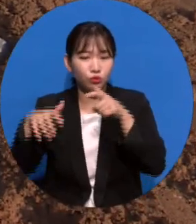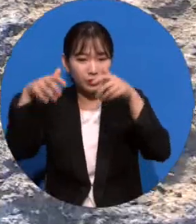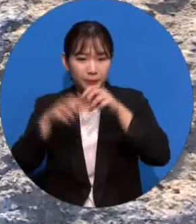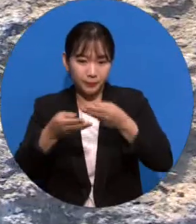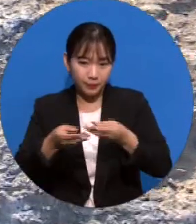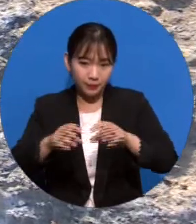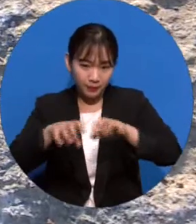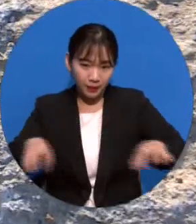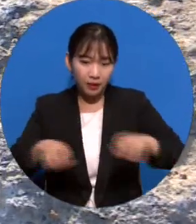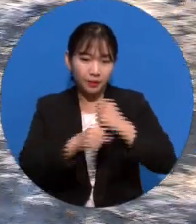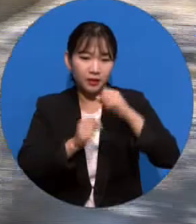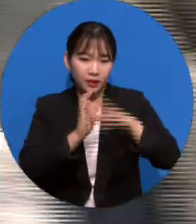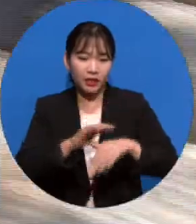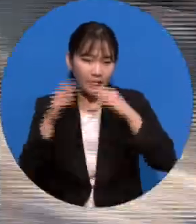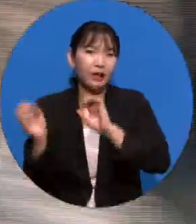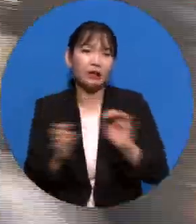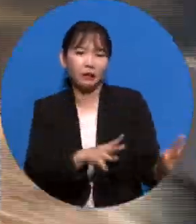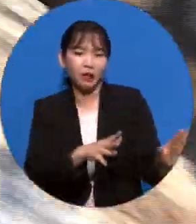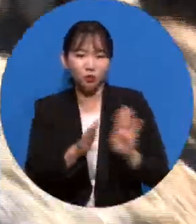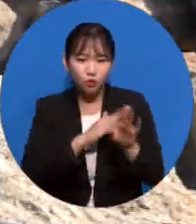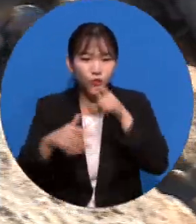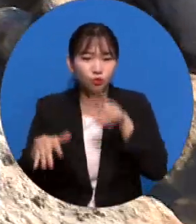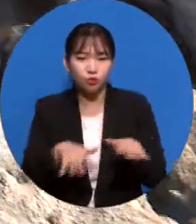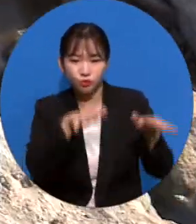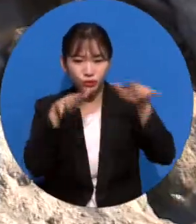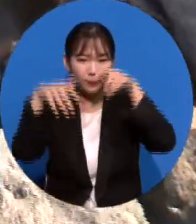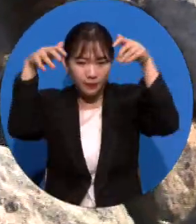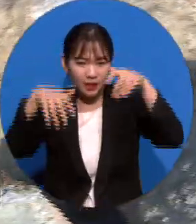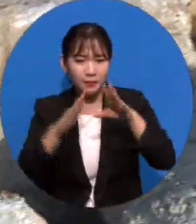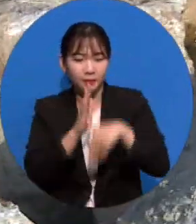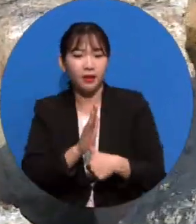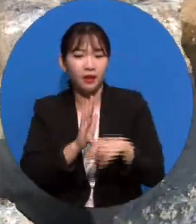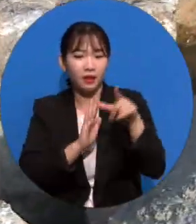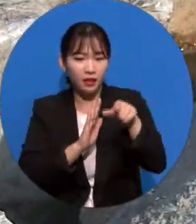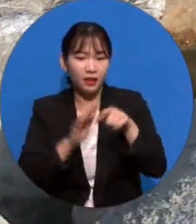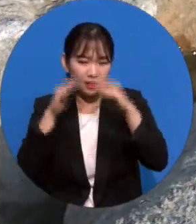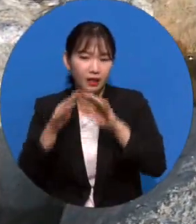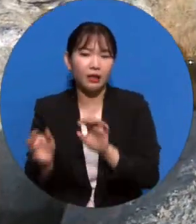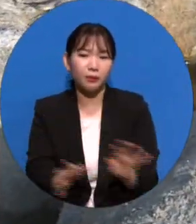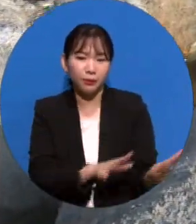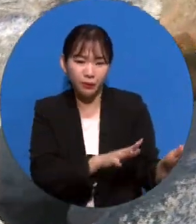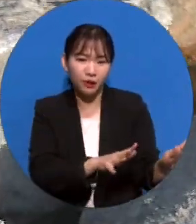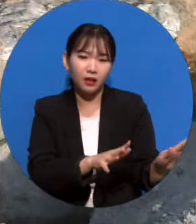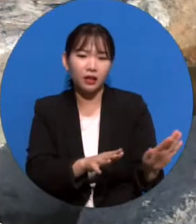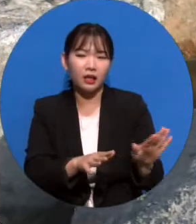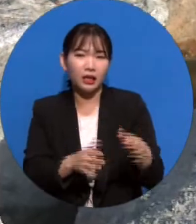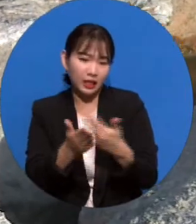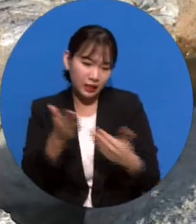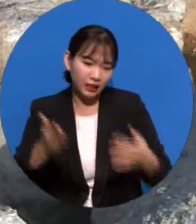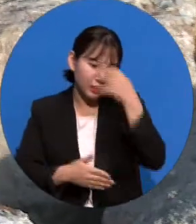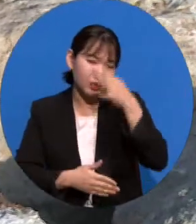청소 550 으 볼 거 같고 너무 목 3 타오